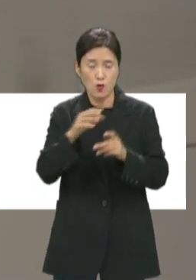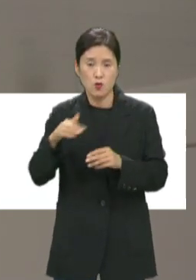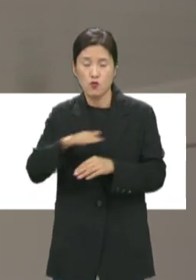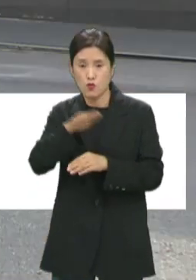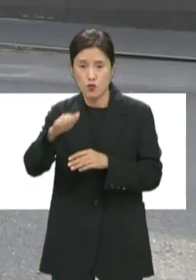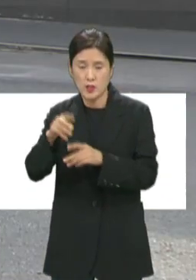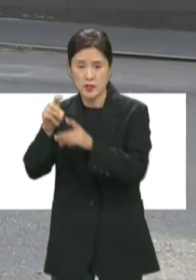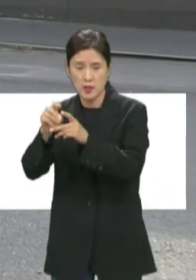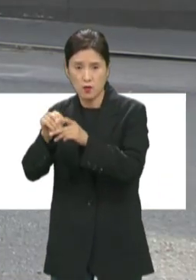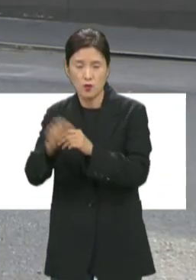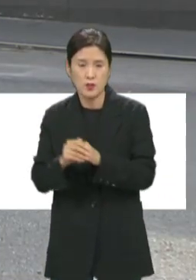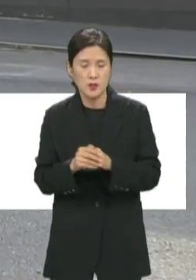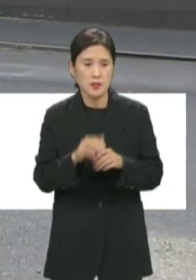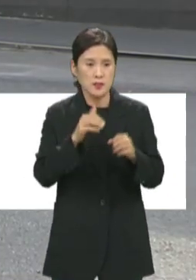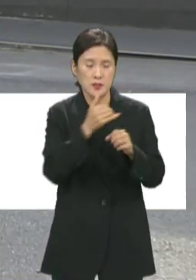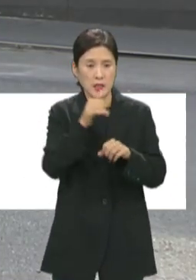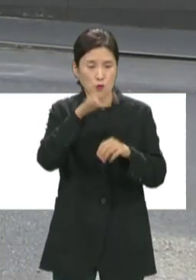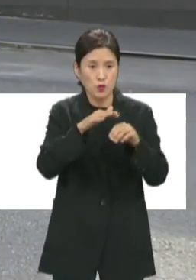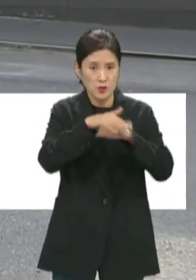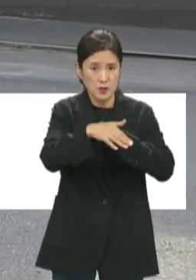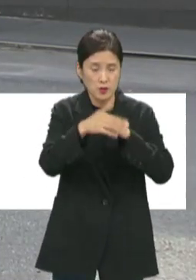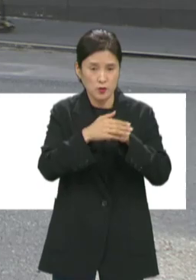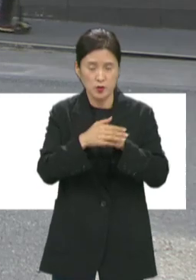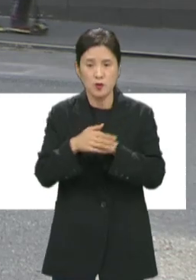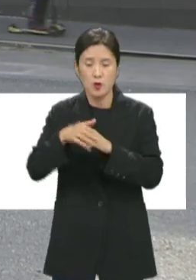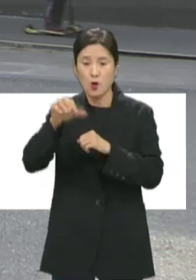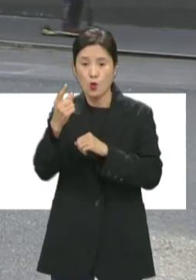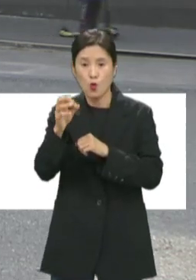세종형 쉐어하우스는 세종형 공유주택 등으로